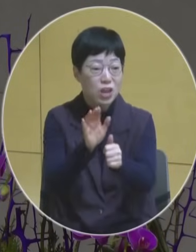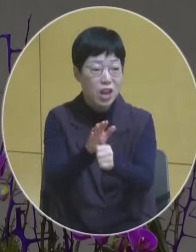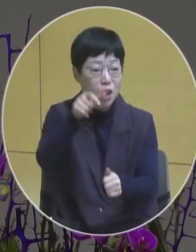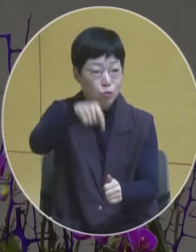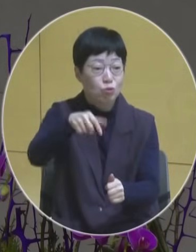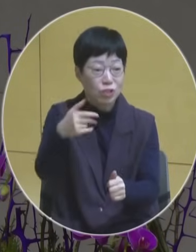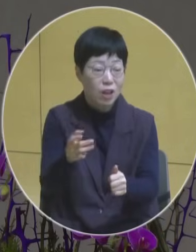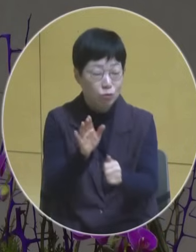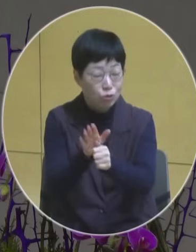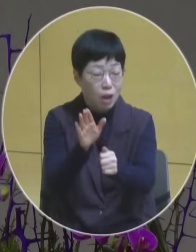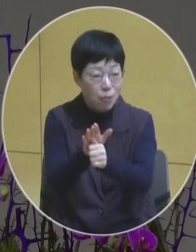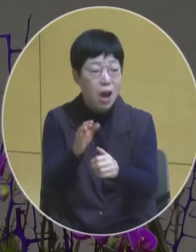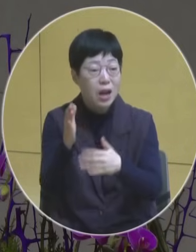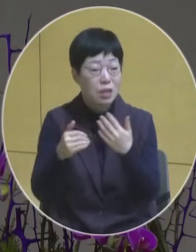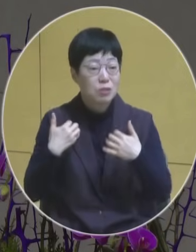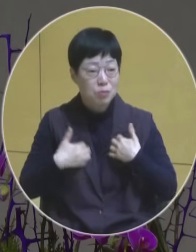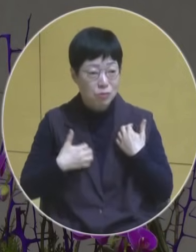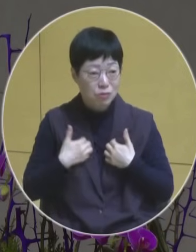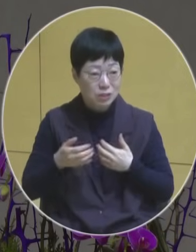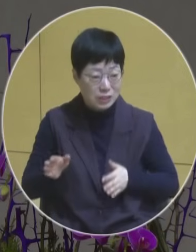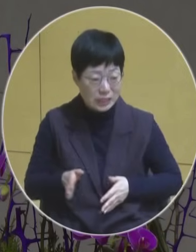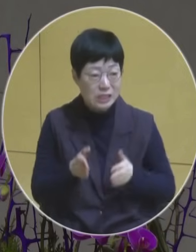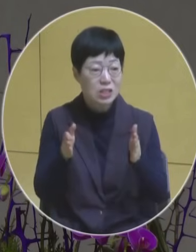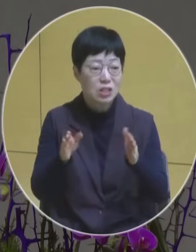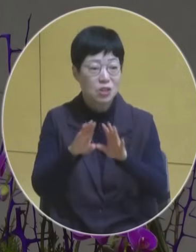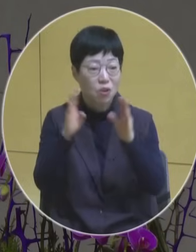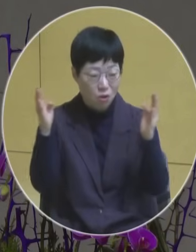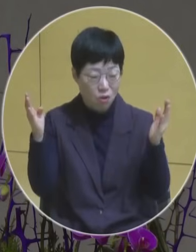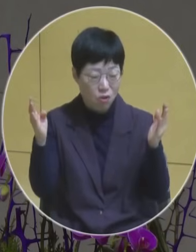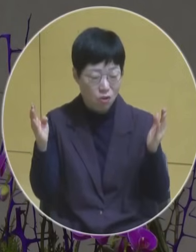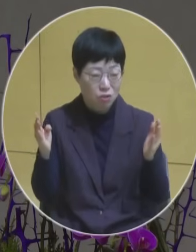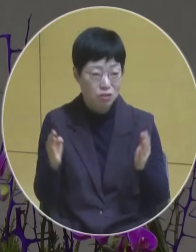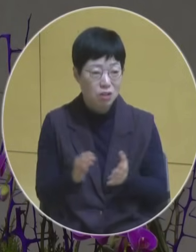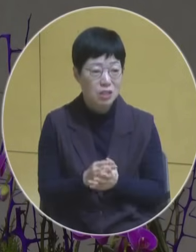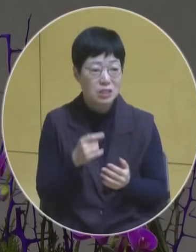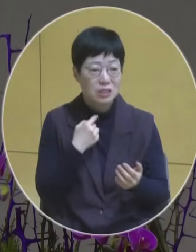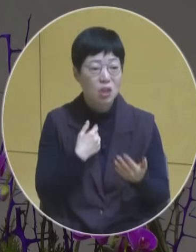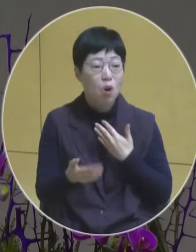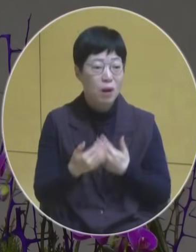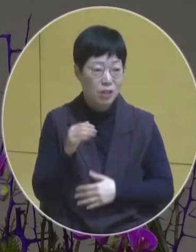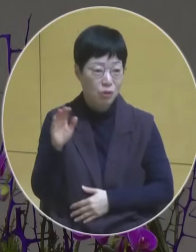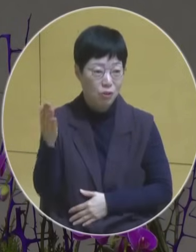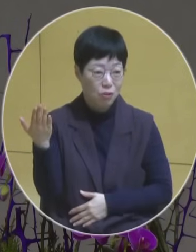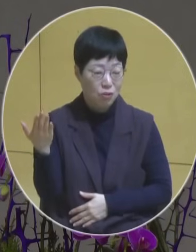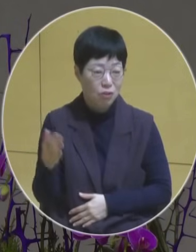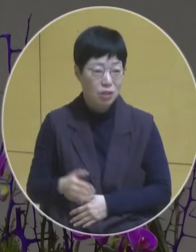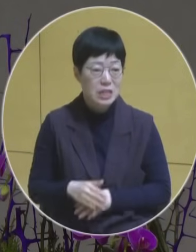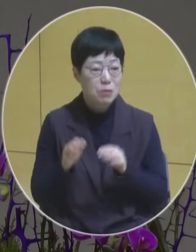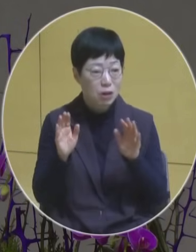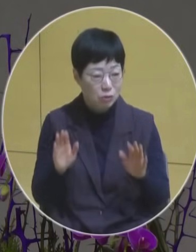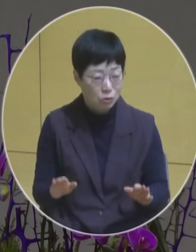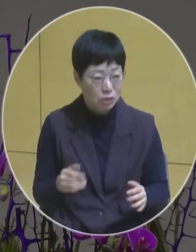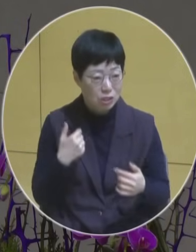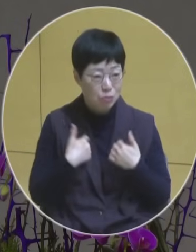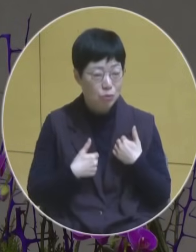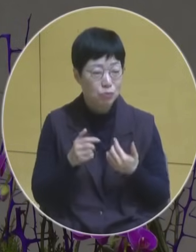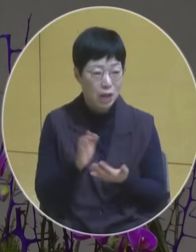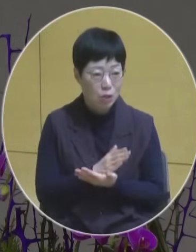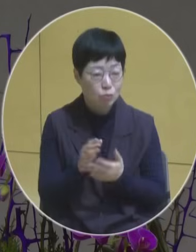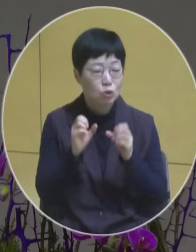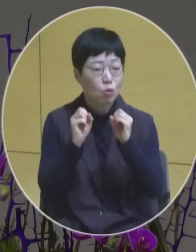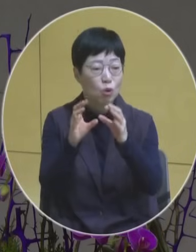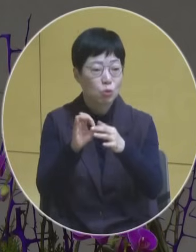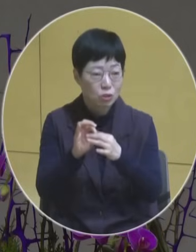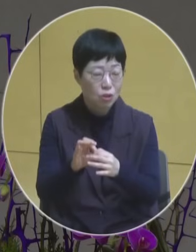또 하나님이 기뻐하시고 또 그 길을 열어가시는 것을 체험하게 됩니다. 이번에도 기쁜 암상들 통해서